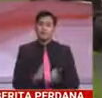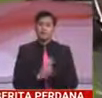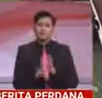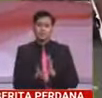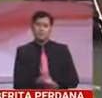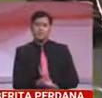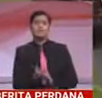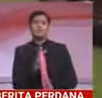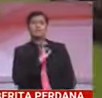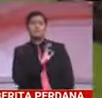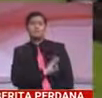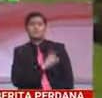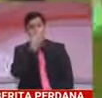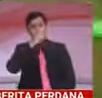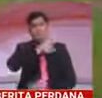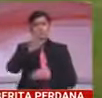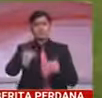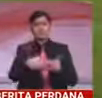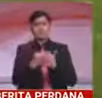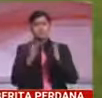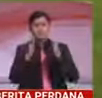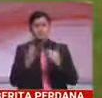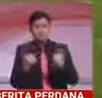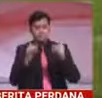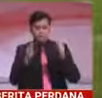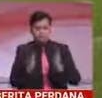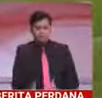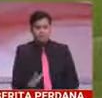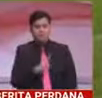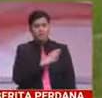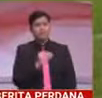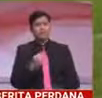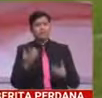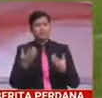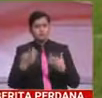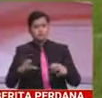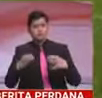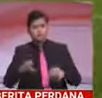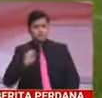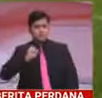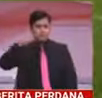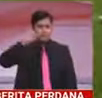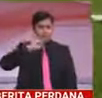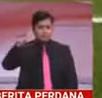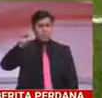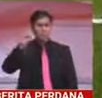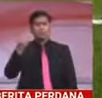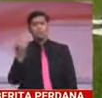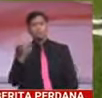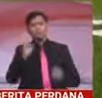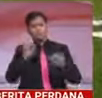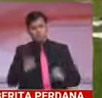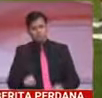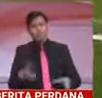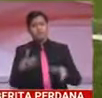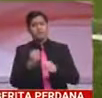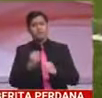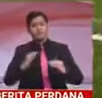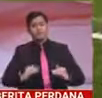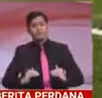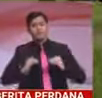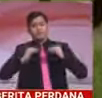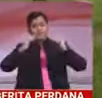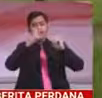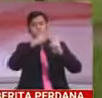bosphorus dan berharap pemain berjuang habis-habisan sekaligus melayakkan mereka ke peringkat suku akhir bagaimanapun beliau